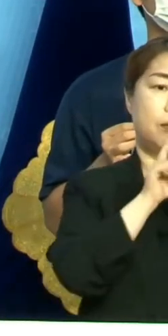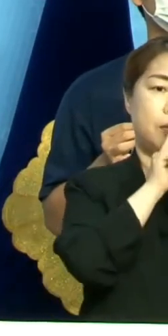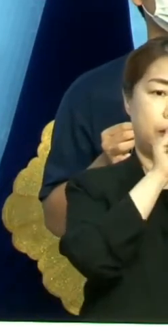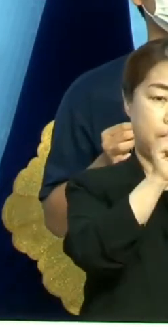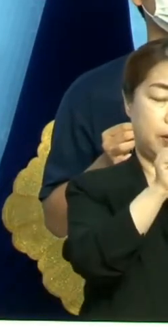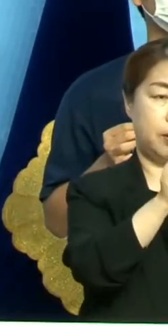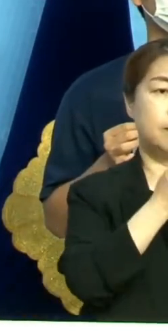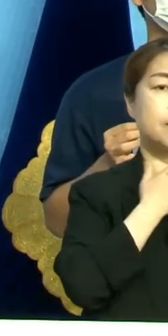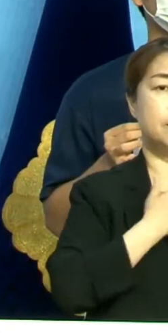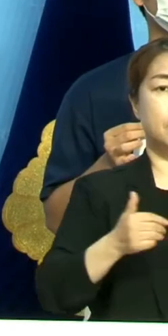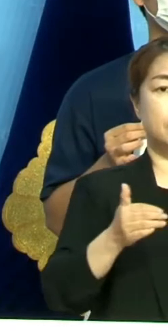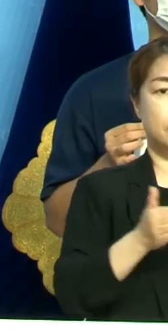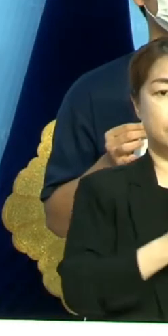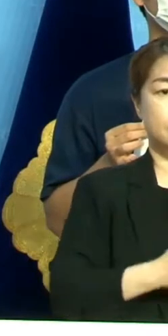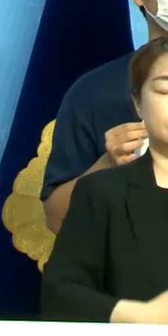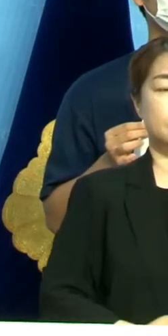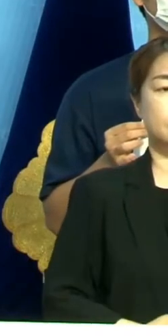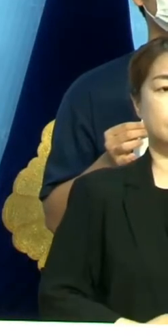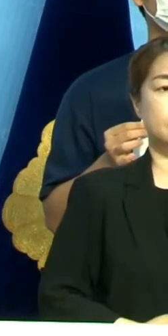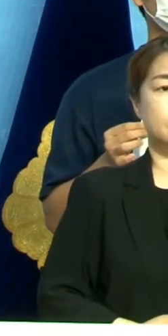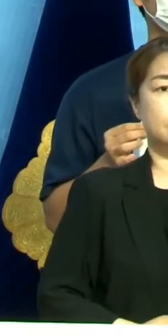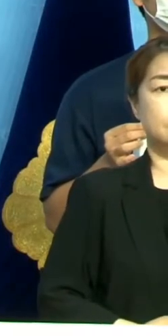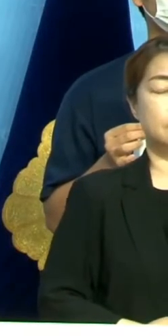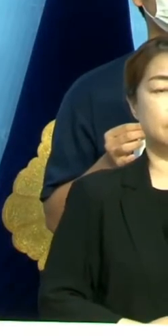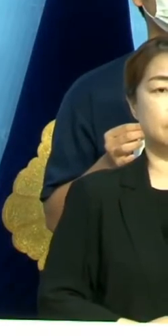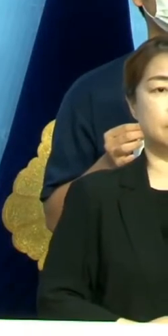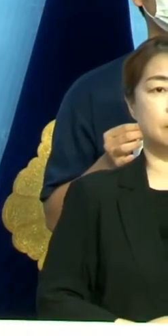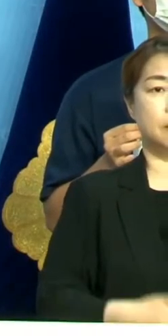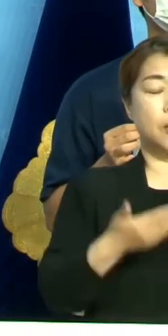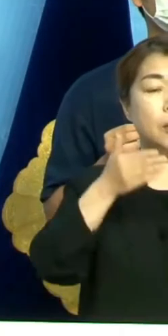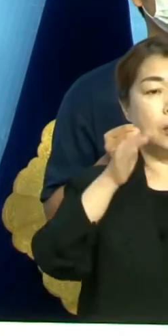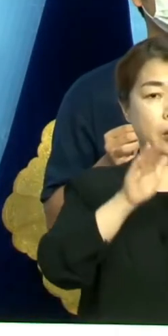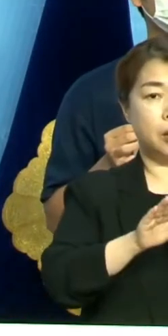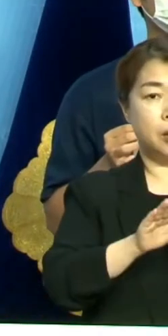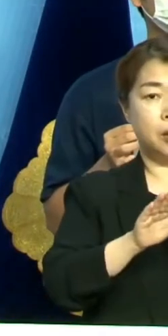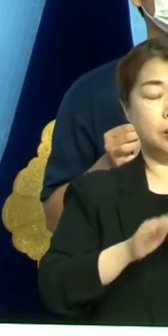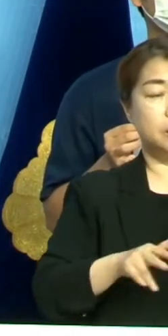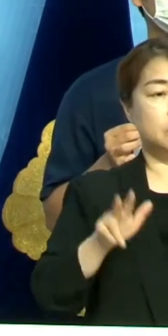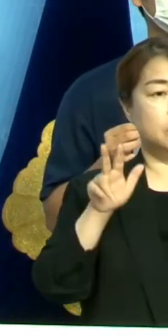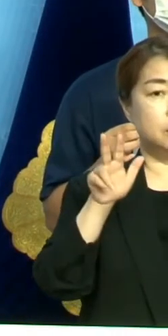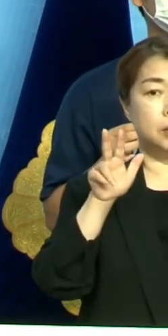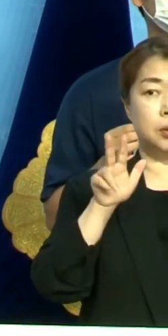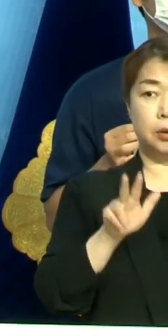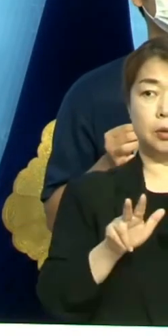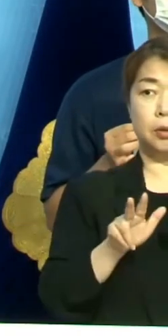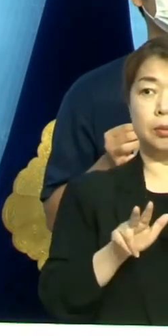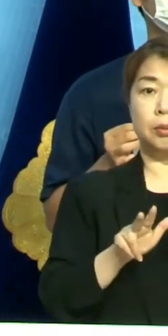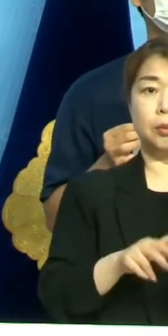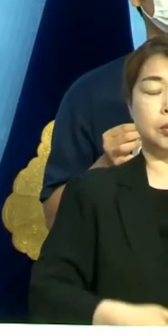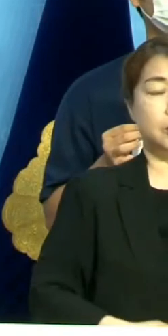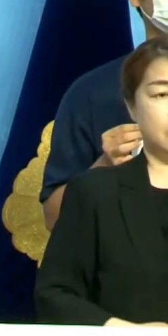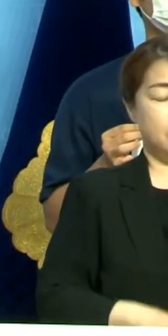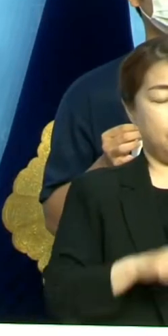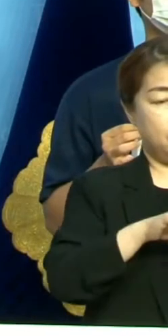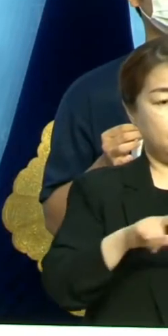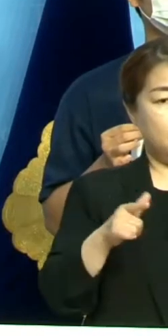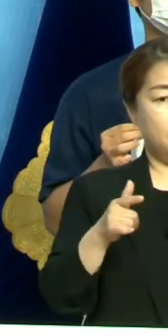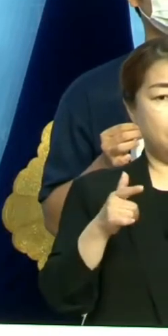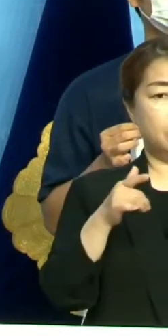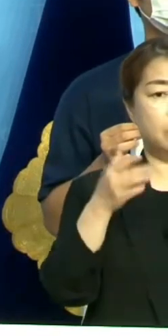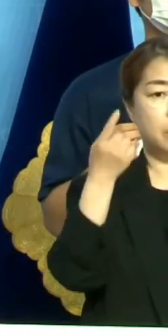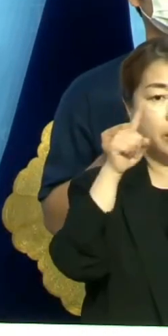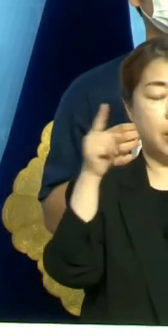제기했던 학생들입니다 아 그런데 지금 일반 대학도